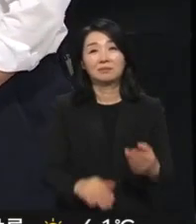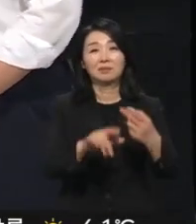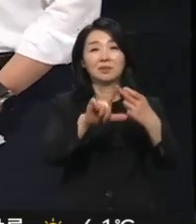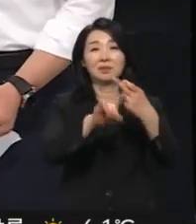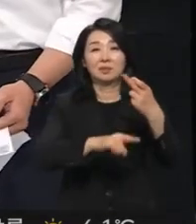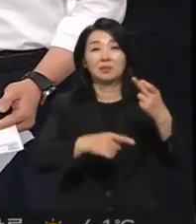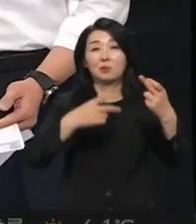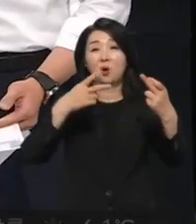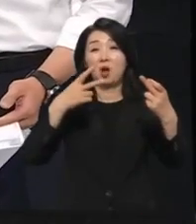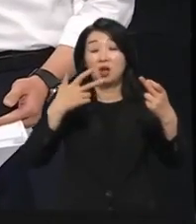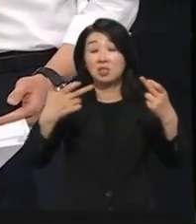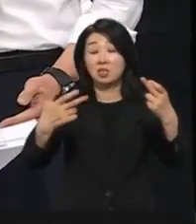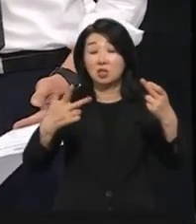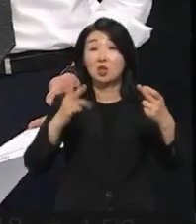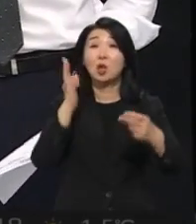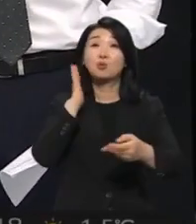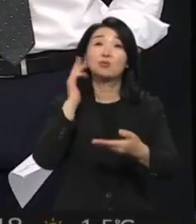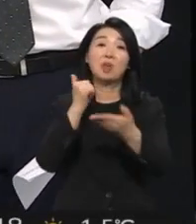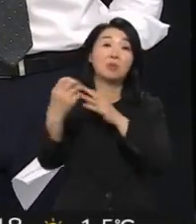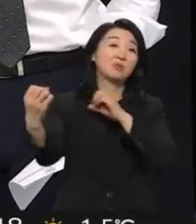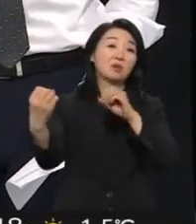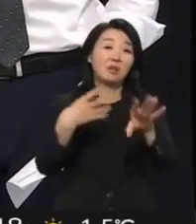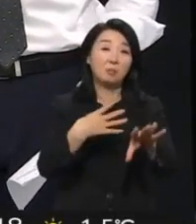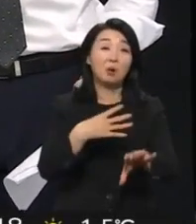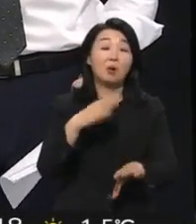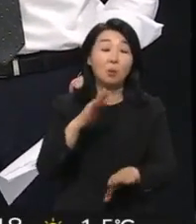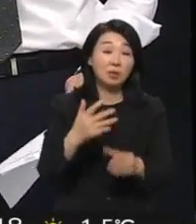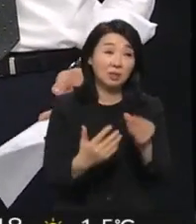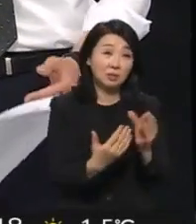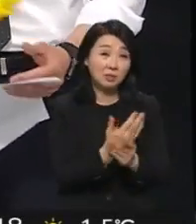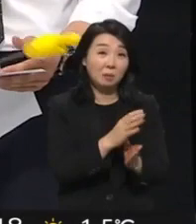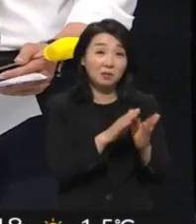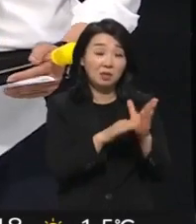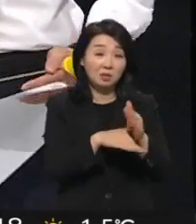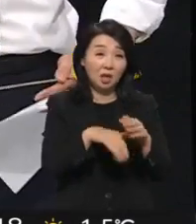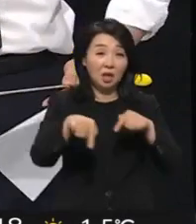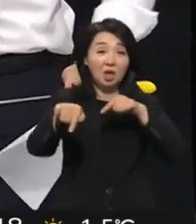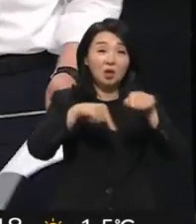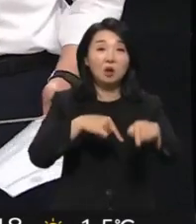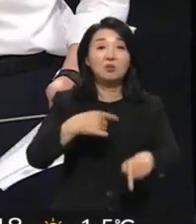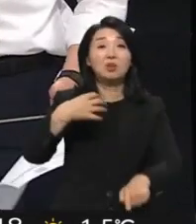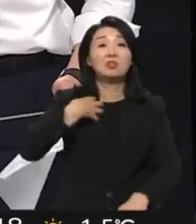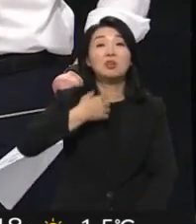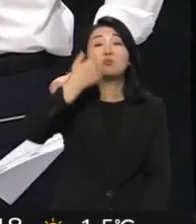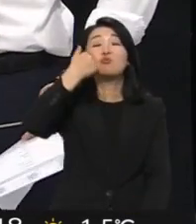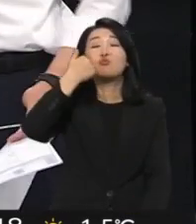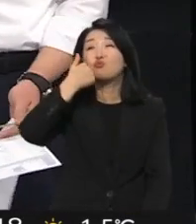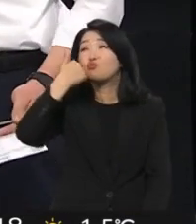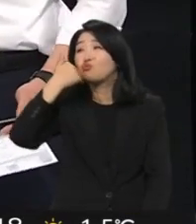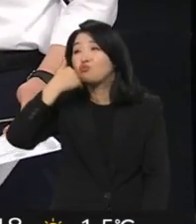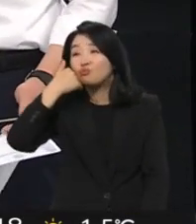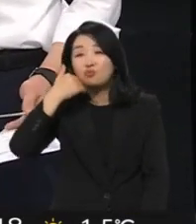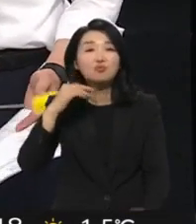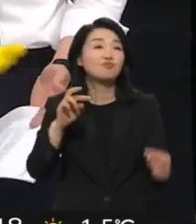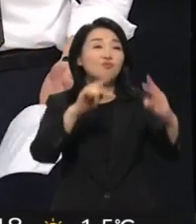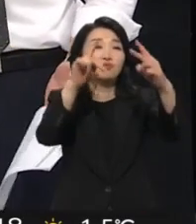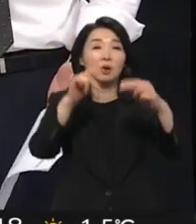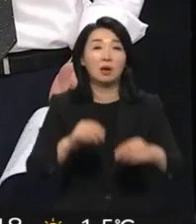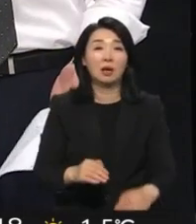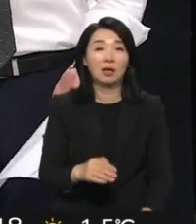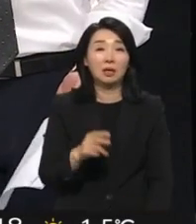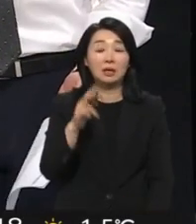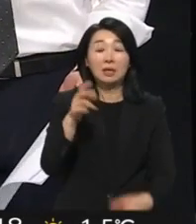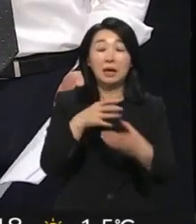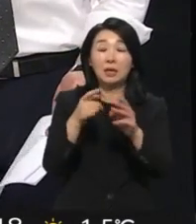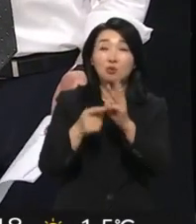윤석열 대통령의 답변이죠. 여야는 오늘 참사 당시 컨트롤타워가 어디인지를 두고 공방을 벌였는데요. 야당은